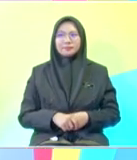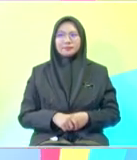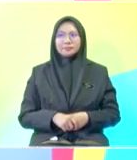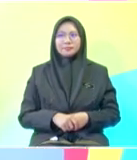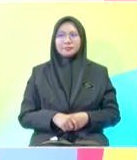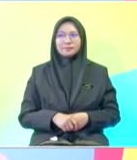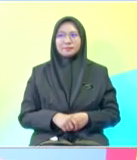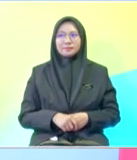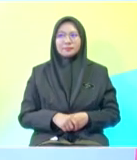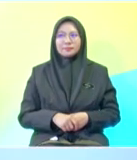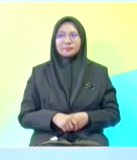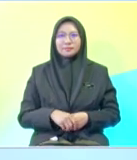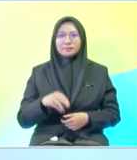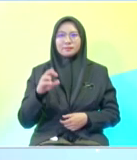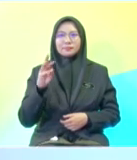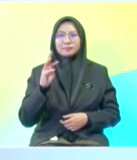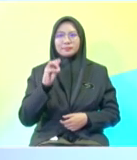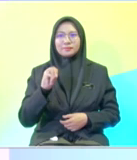bacaannya adalah